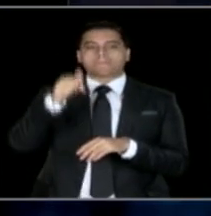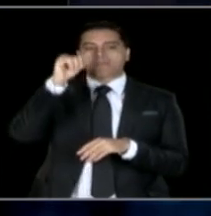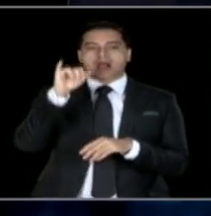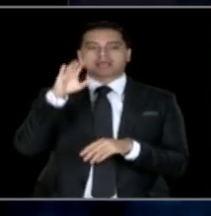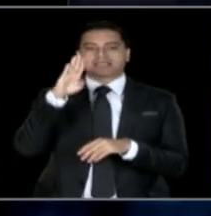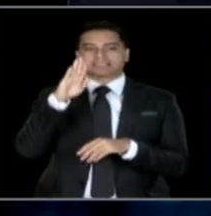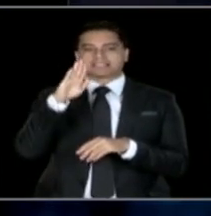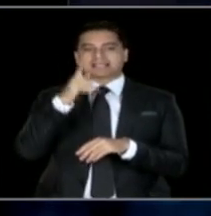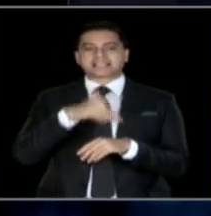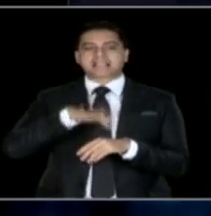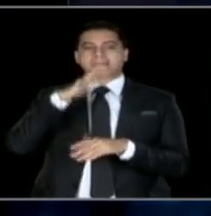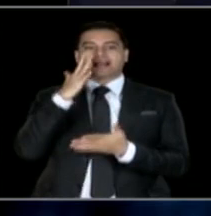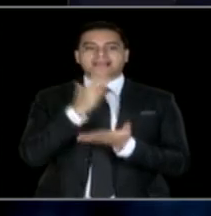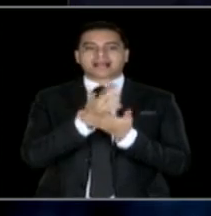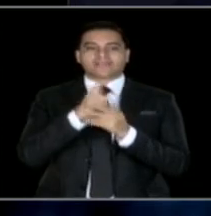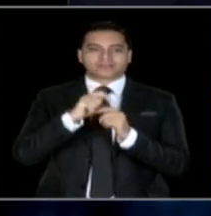جبل جليدي ارتفاعه